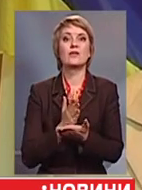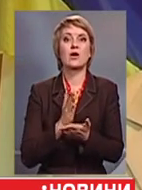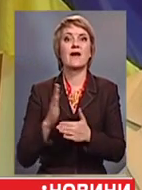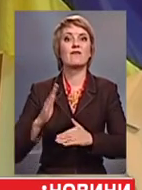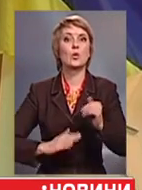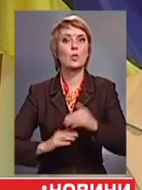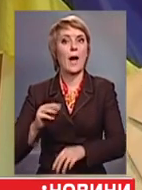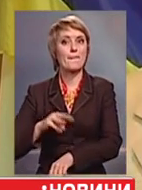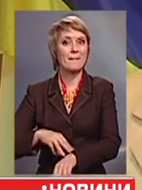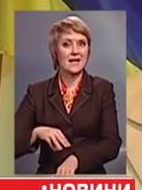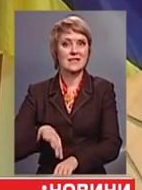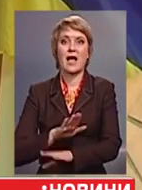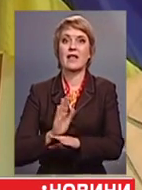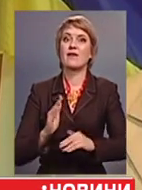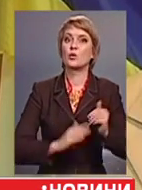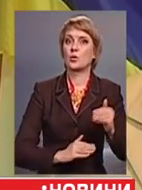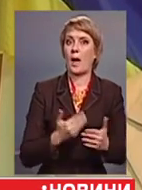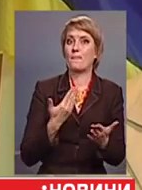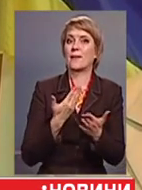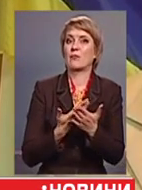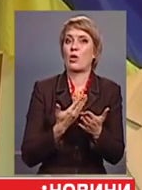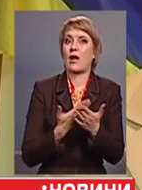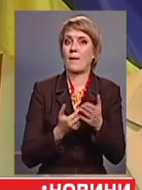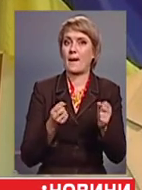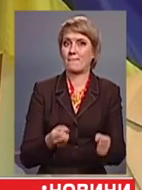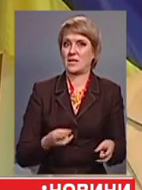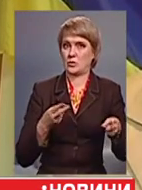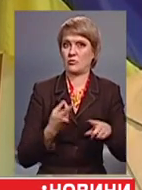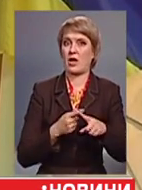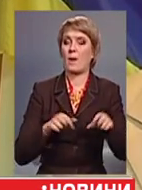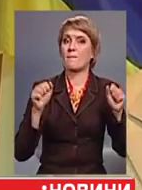руках милиции, а не в руках предполагаемых преступников и могло бы привести к жертвам людей.